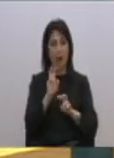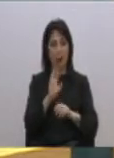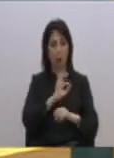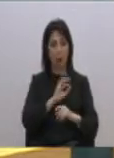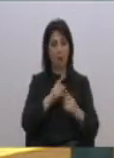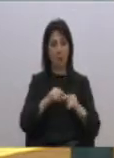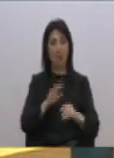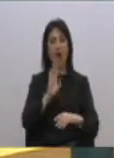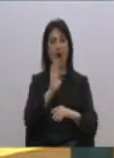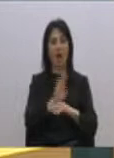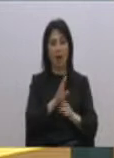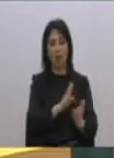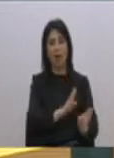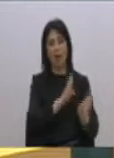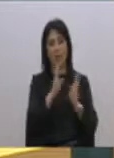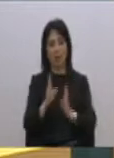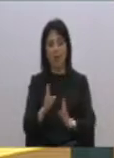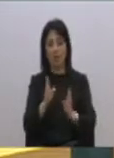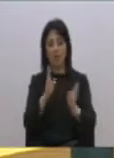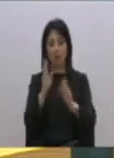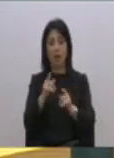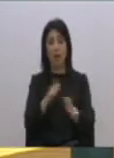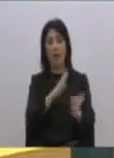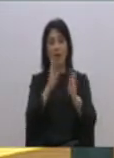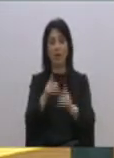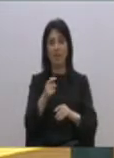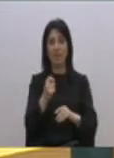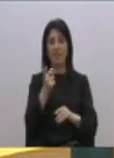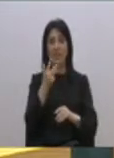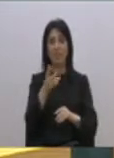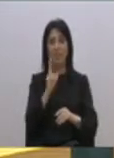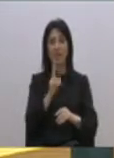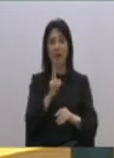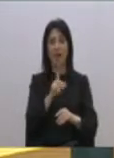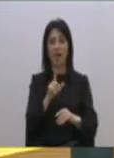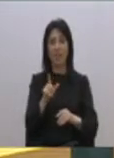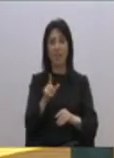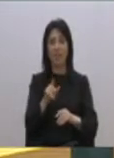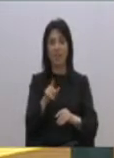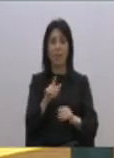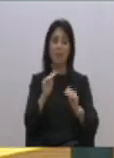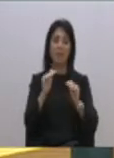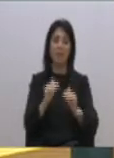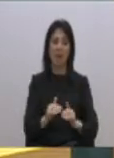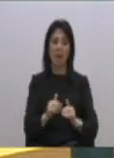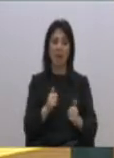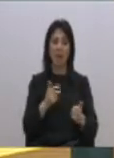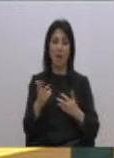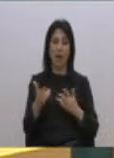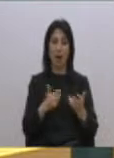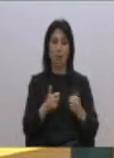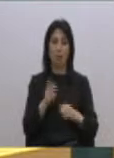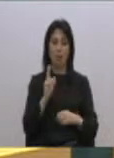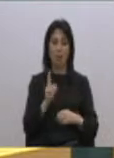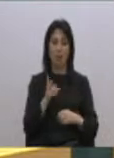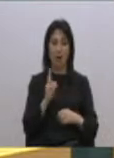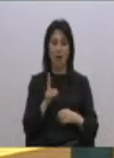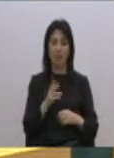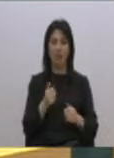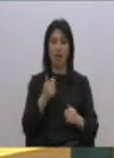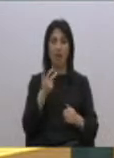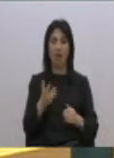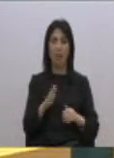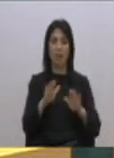საბჭო იღებს განკარგულებას და შემდგომ ეტაპზე განკარგულებით კანდიდატი ან იმაზე ნაკლები რაოდენობის კანდიდატი